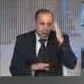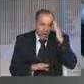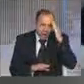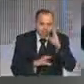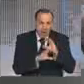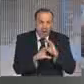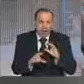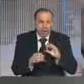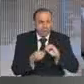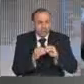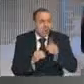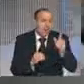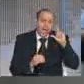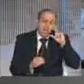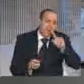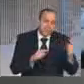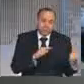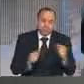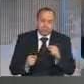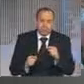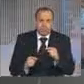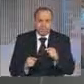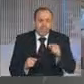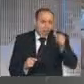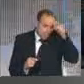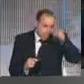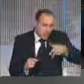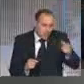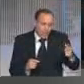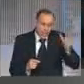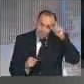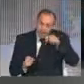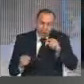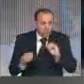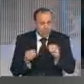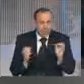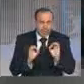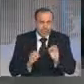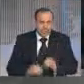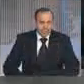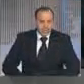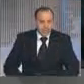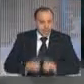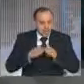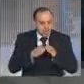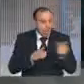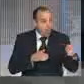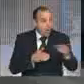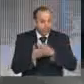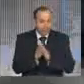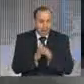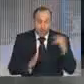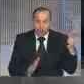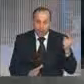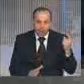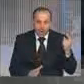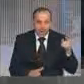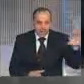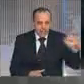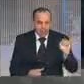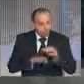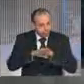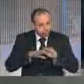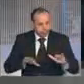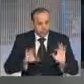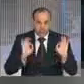مشق مشق غ في ليبيا ما ليب غ ندعو كافه مكونات المجتمع المدني للدعوه